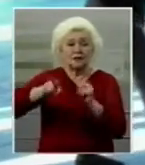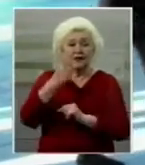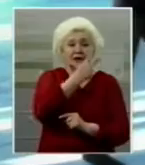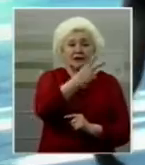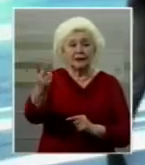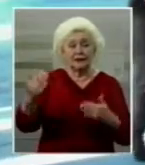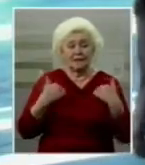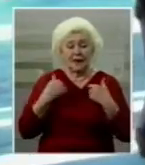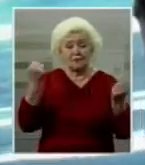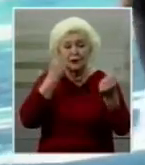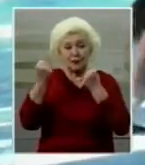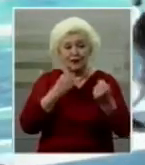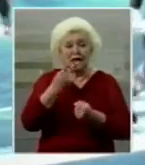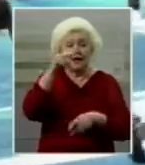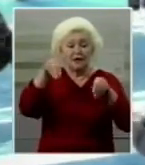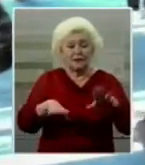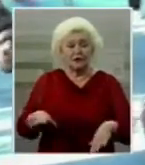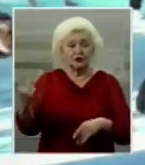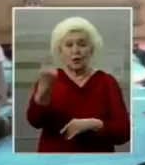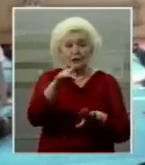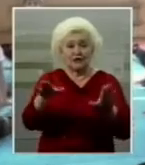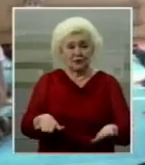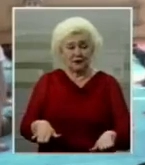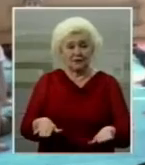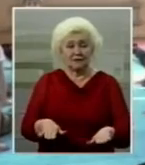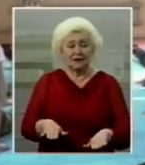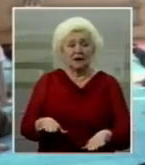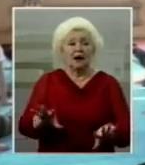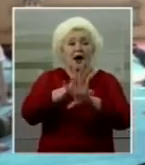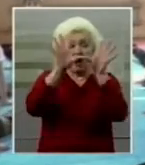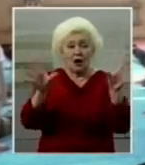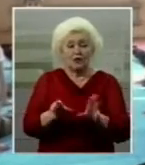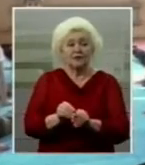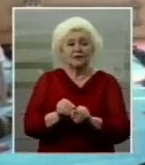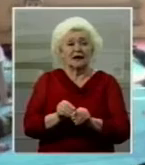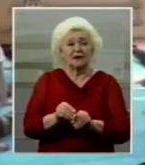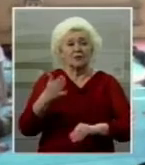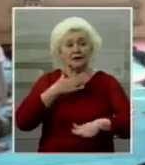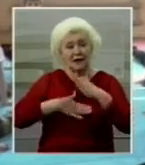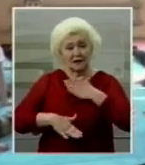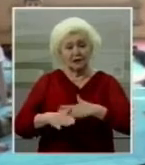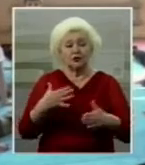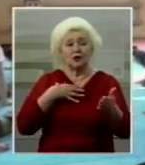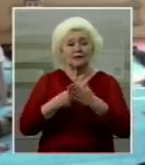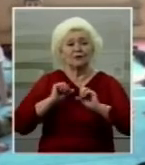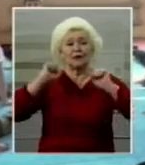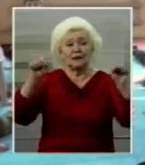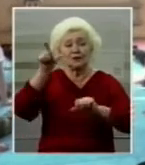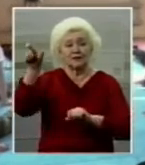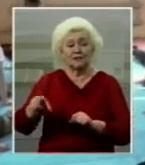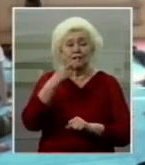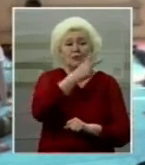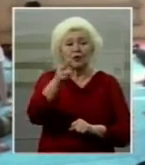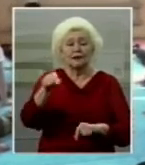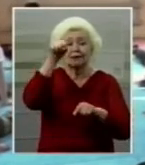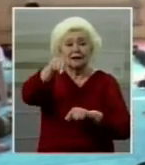мій бій та вирішили, що в мене буде перше місце. В цілому я дуже доволен своїми. В цілому я задоволений своїми спортсменами. Вони показали